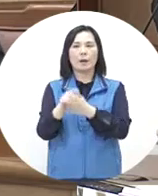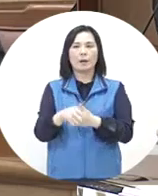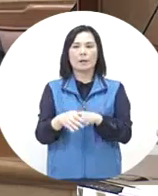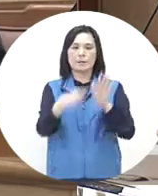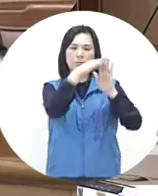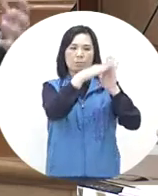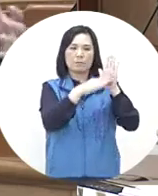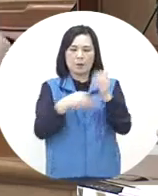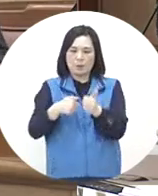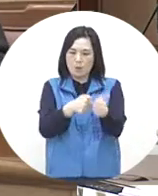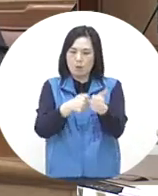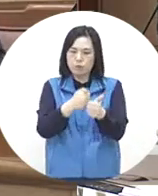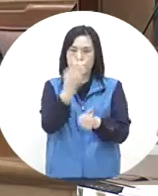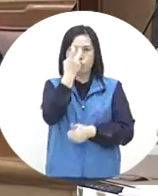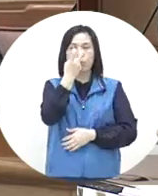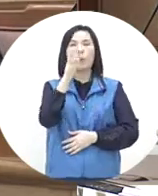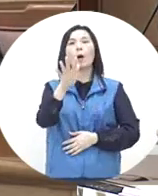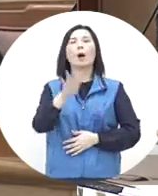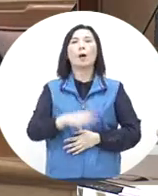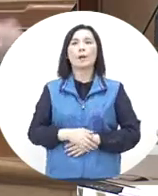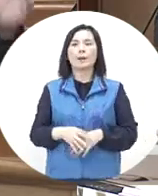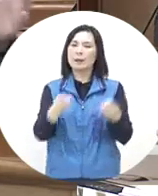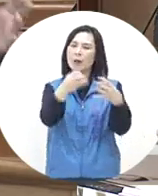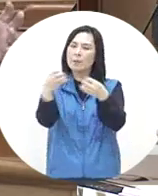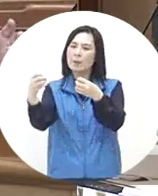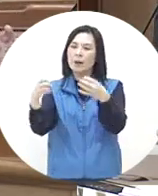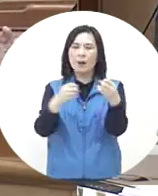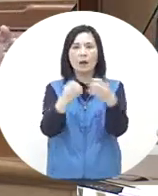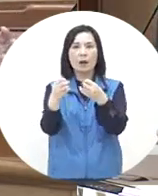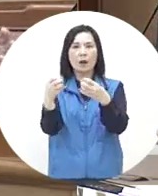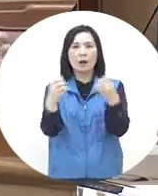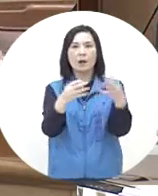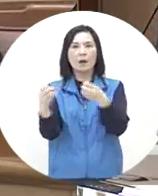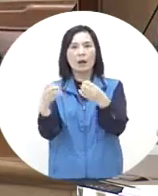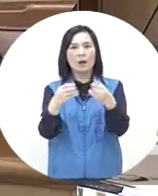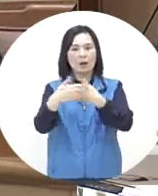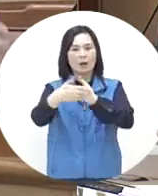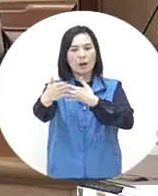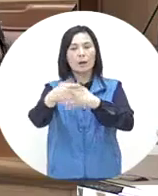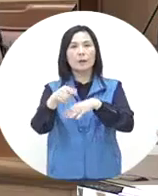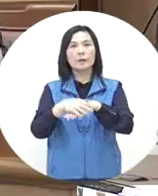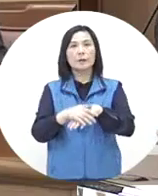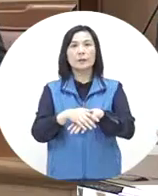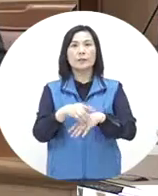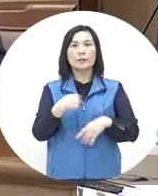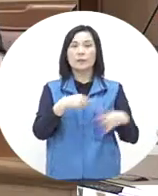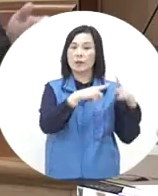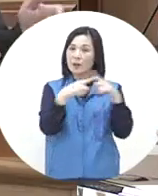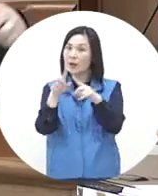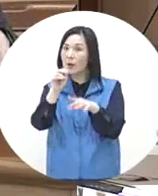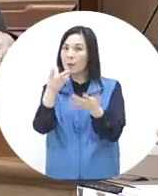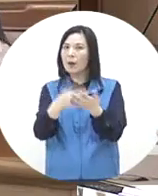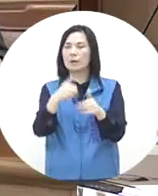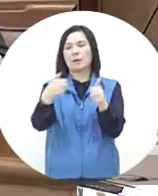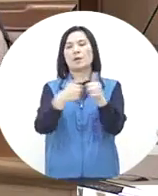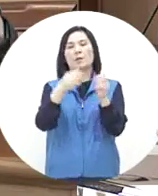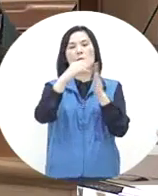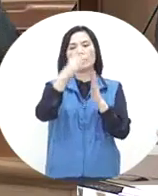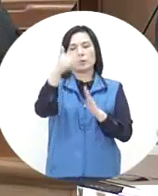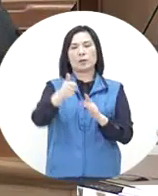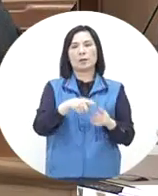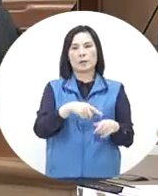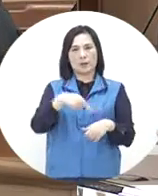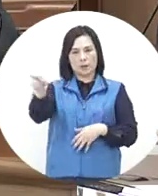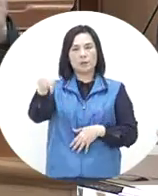对。 那在讨论的过程中间，那各在长期 局长没有出席吗？ 我们副局长去了。 好。 那因为我在这边业务质询